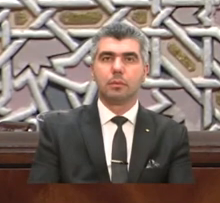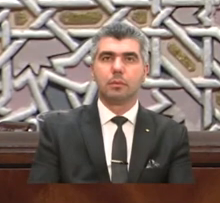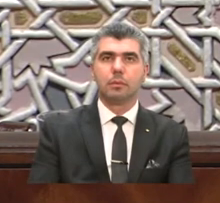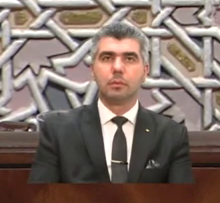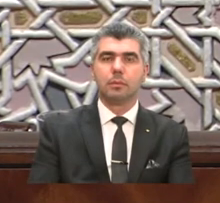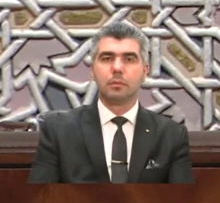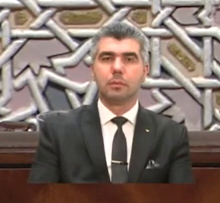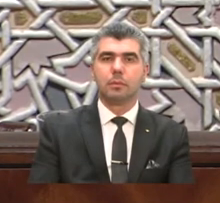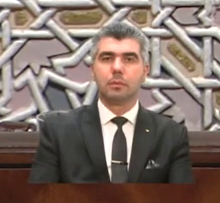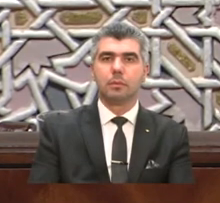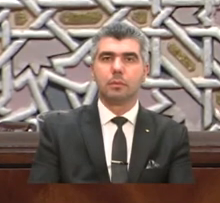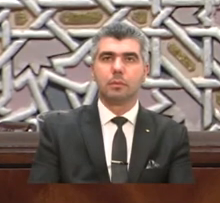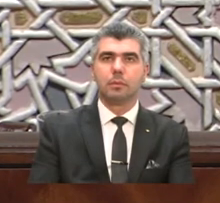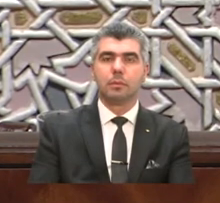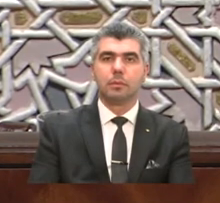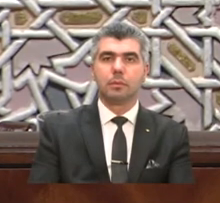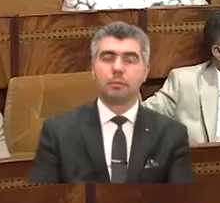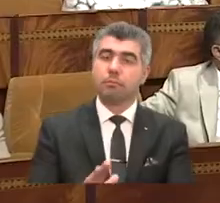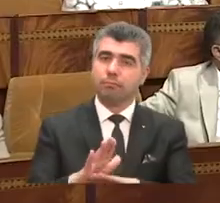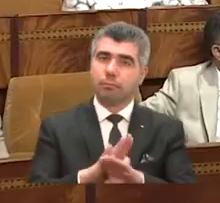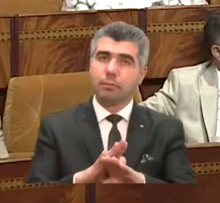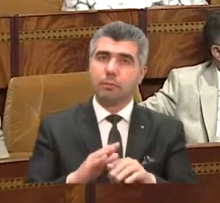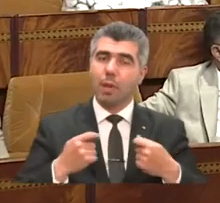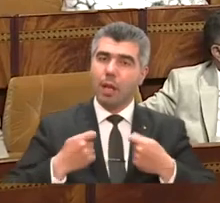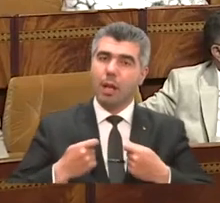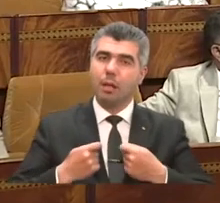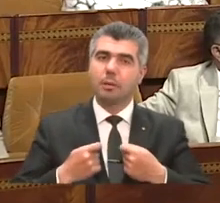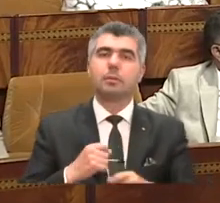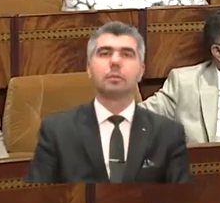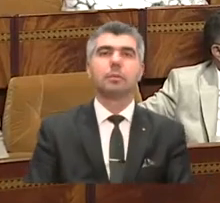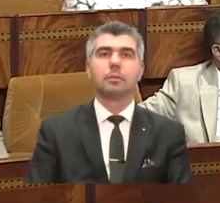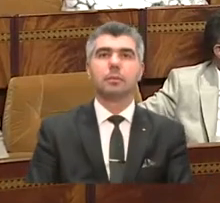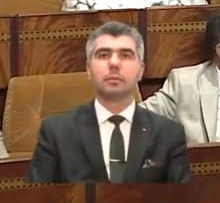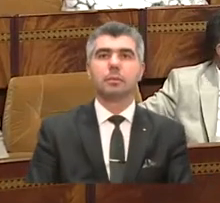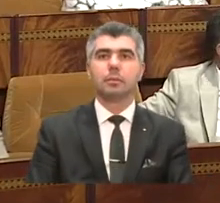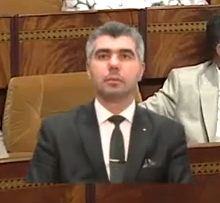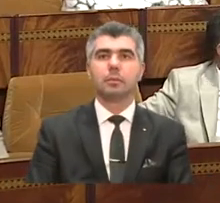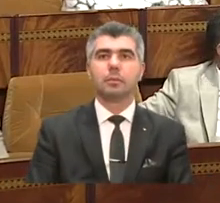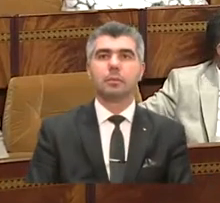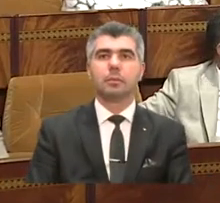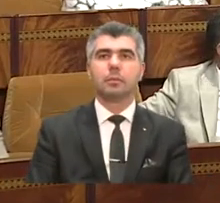تفضل السيد الرئيس. نعم الله يخليك السيده الرئيسه تيضر لي.